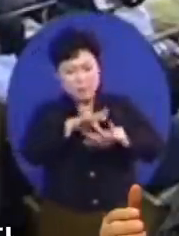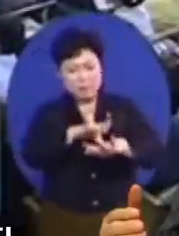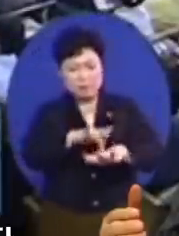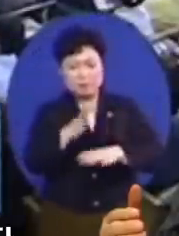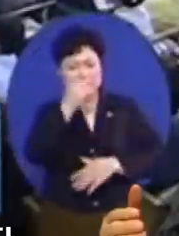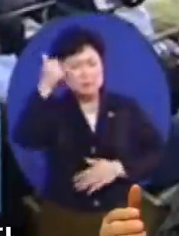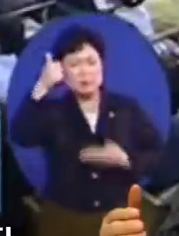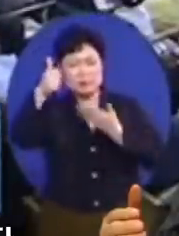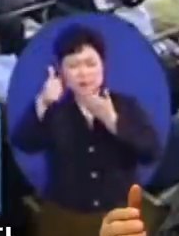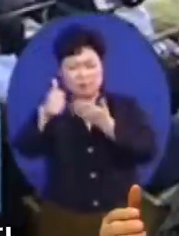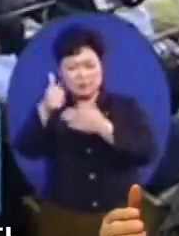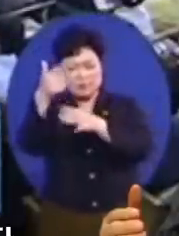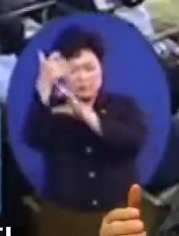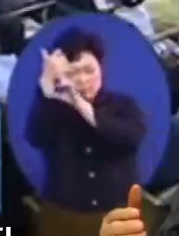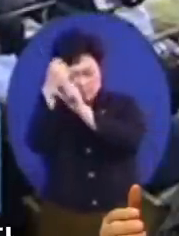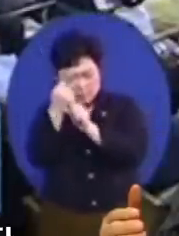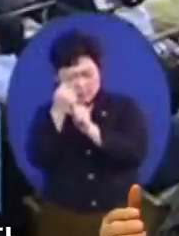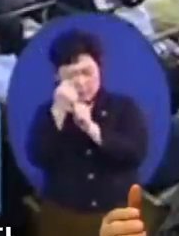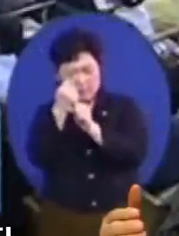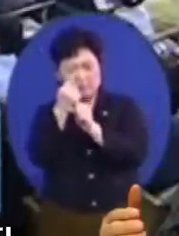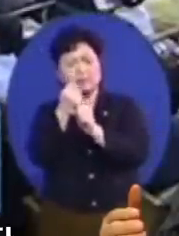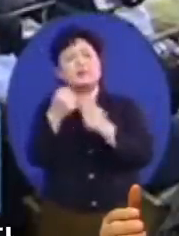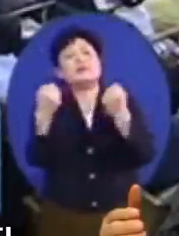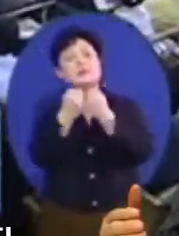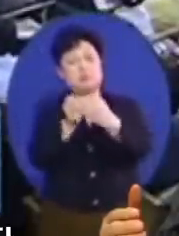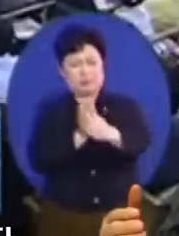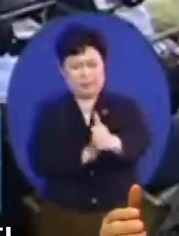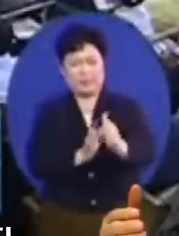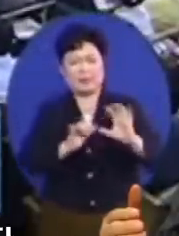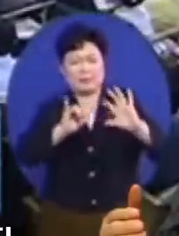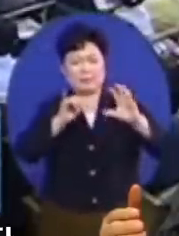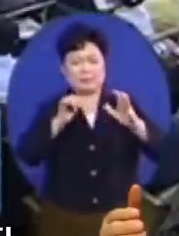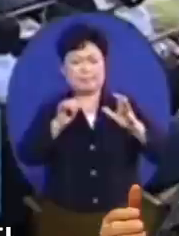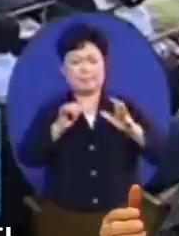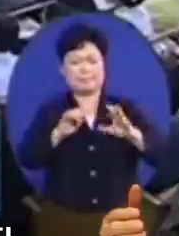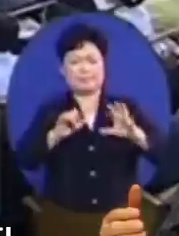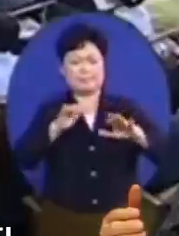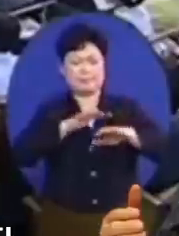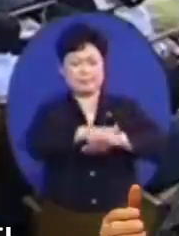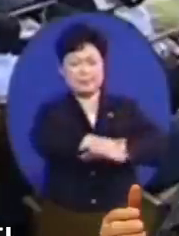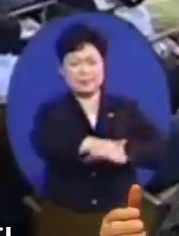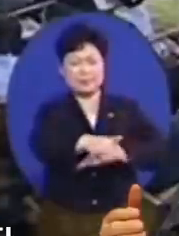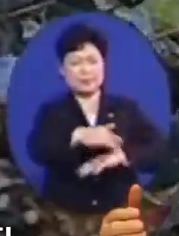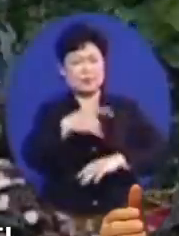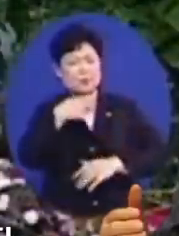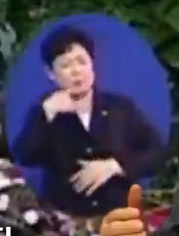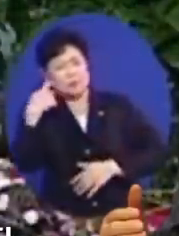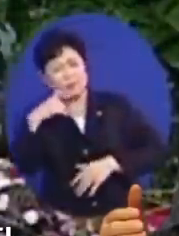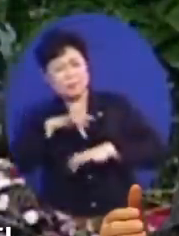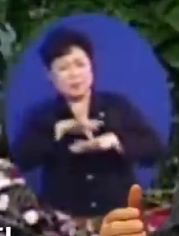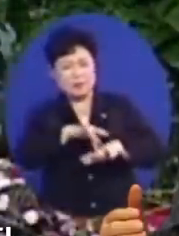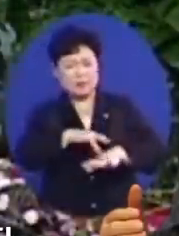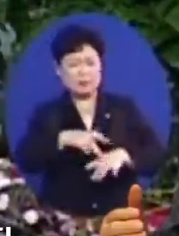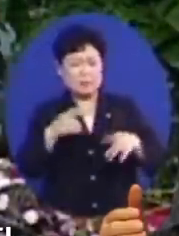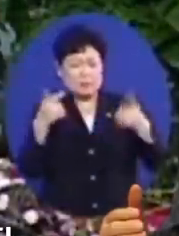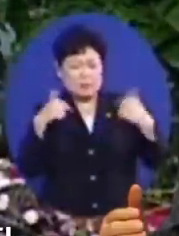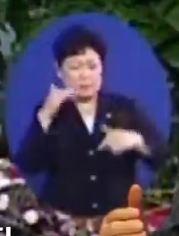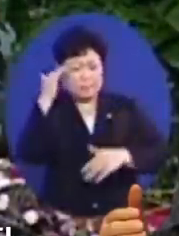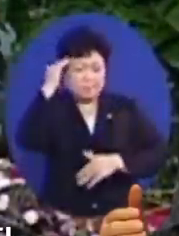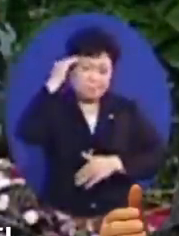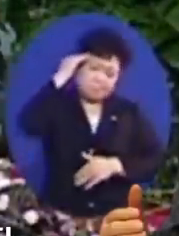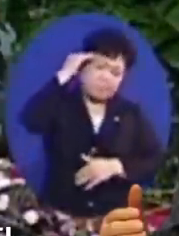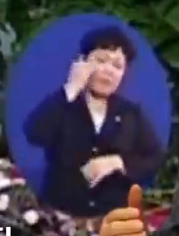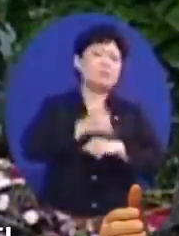성령께 의지해서 싸워야 되는 것입니다. 우리가 사는 이 세상 세속의 유혹과 마귀가 틈만 있으면 우리를 공격하리고 기회를 엿보고